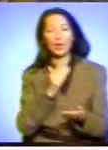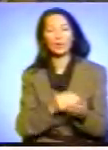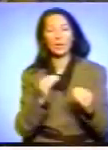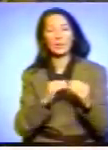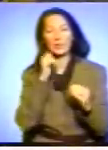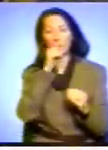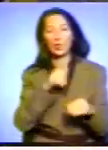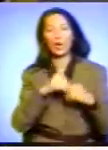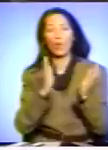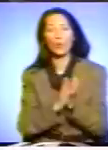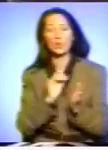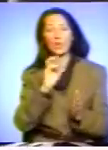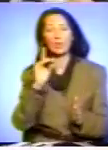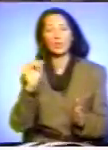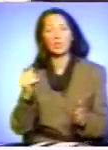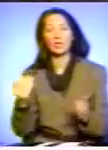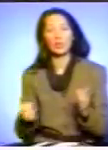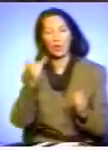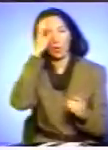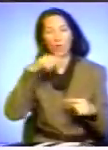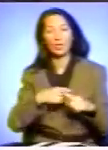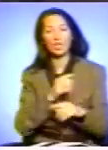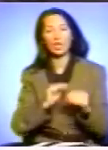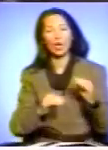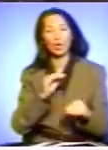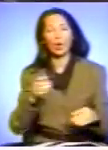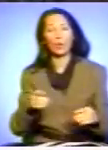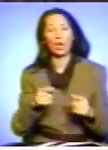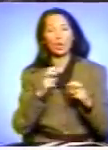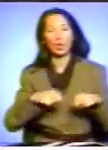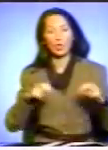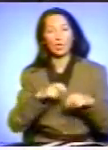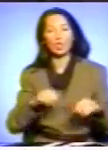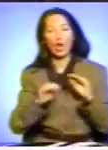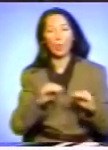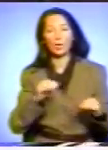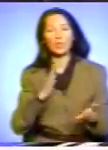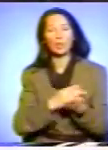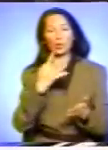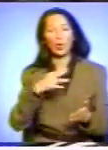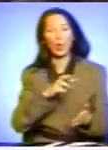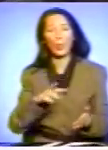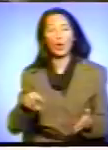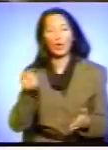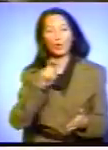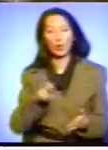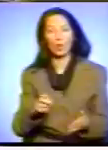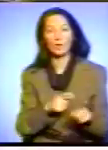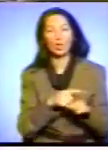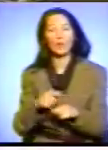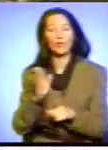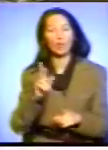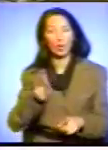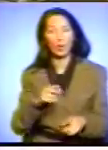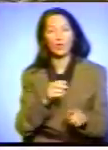інвестицій підприємства у науково-технічні розробки, дослідження та обладнання становили понад 40 мільйонів доларів. За словами Віктора Януковича, темпи розвитку